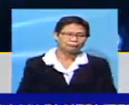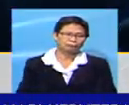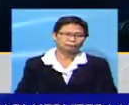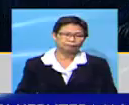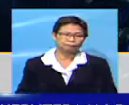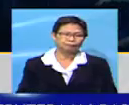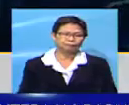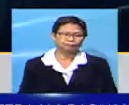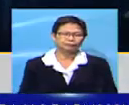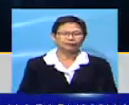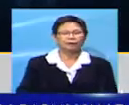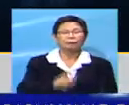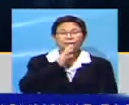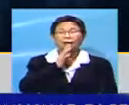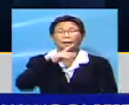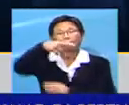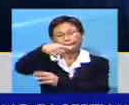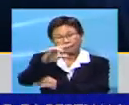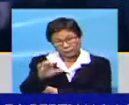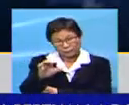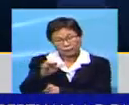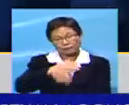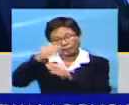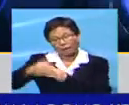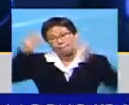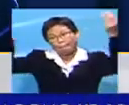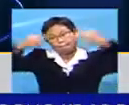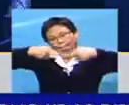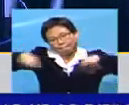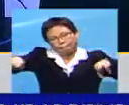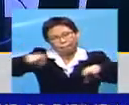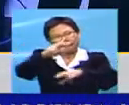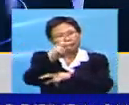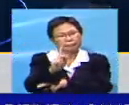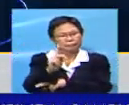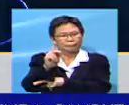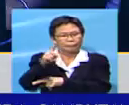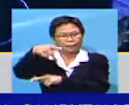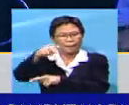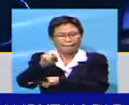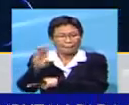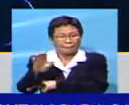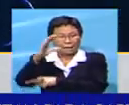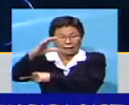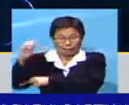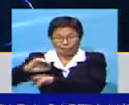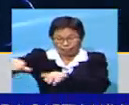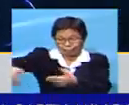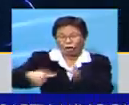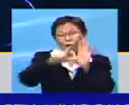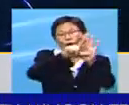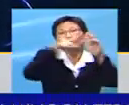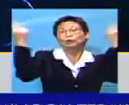kita Nazim bercakap dalam sidang media selepas Majlis pelancaran PNB analytic Sun berhad dan memperkenalkan logo